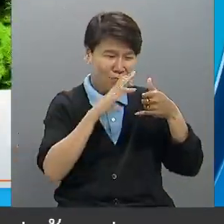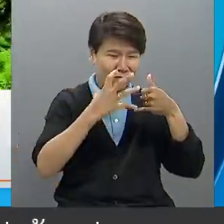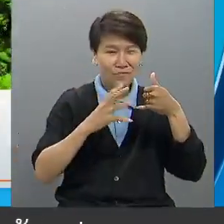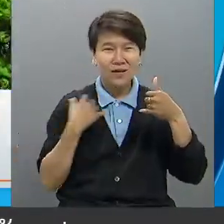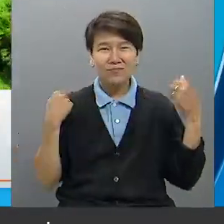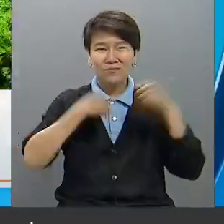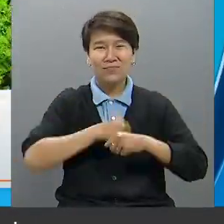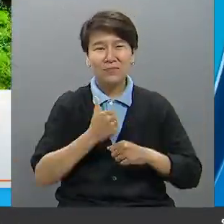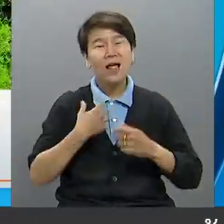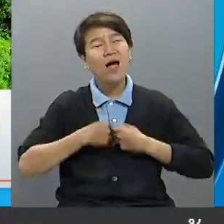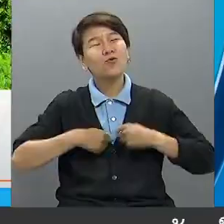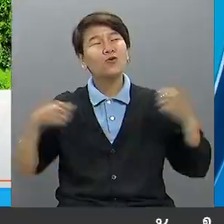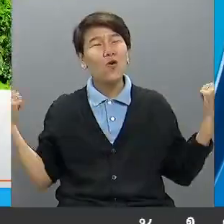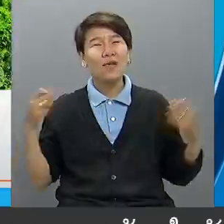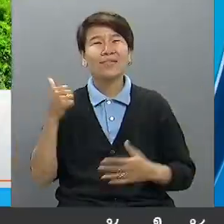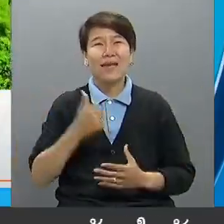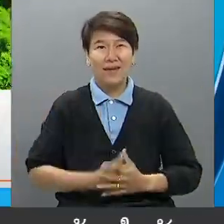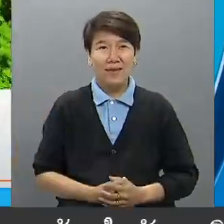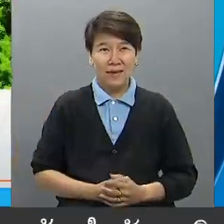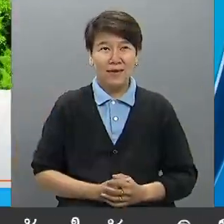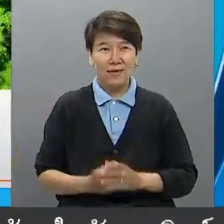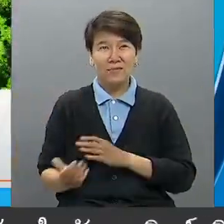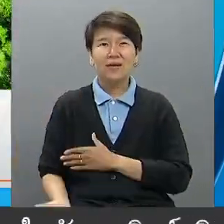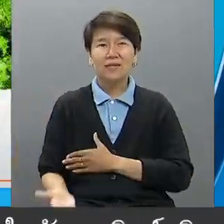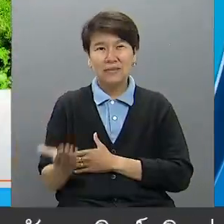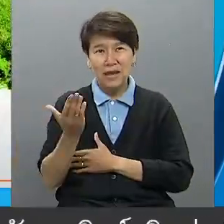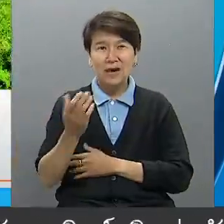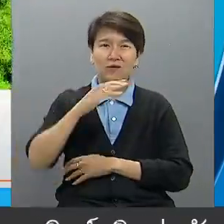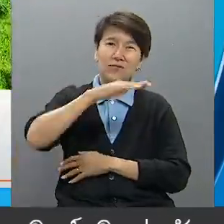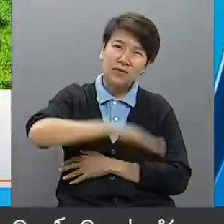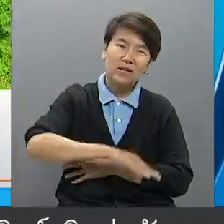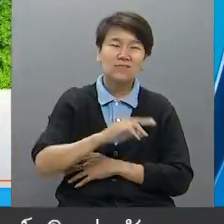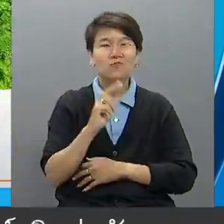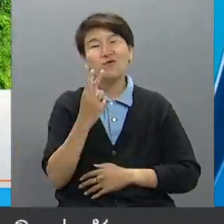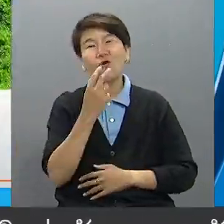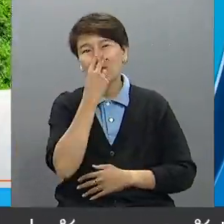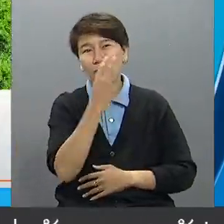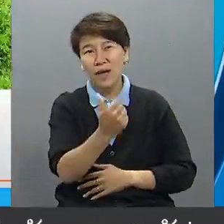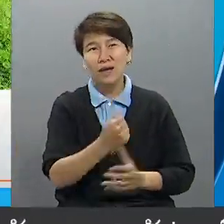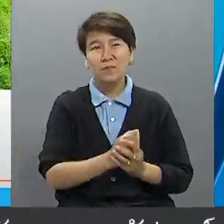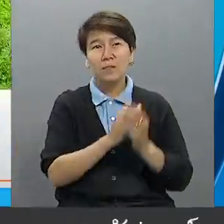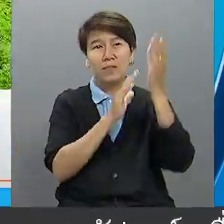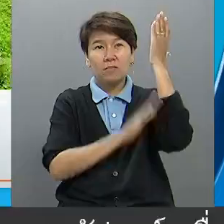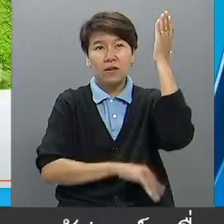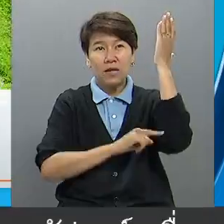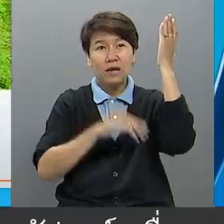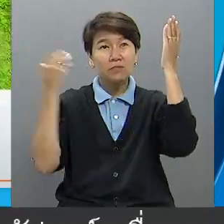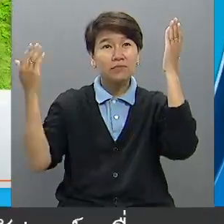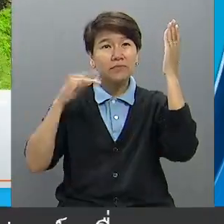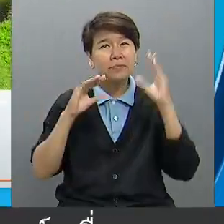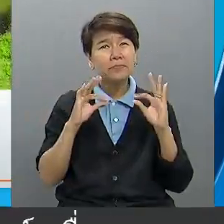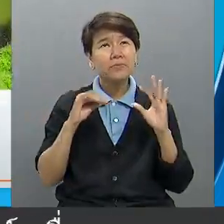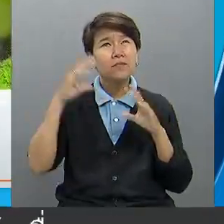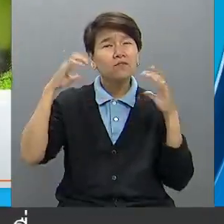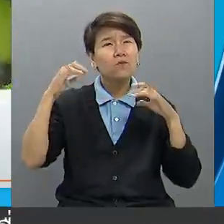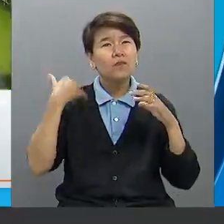ถอด แต่ผมแนะนำแล้วไงฮะว่าไปตอนเช้าหรือไม่ก็ไปช่วงเย็นเลย แต่ว่าภาคใต้เนี่ยมันจะชื้นๆเย็นๆนะฝนตกประจำอยู่แล้วไม่น่าจะร้อนม